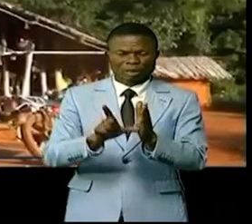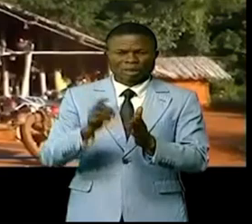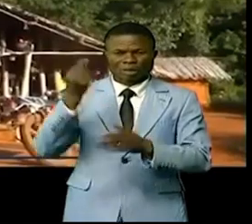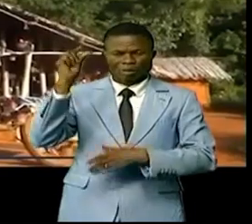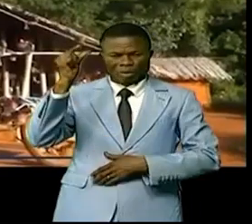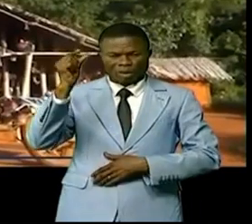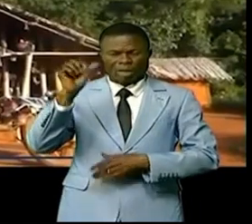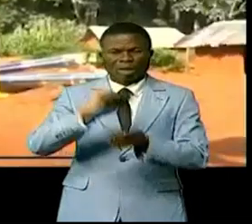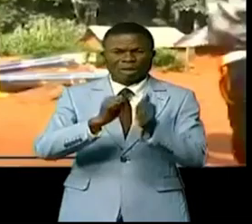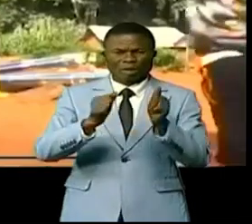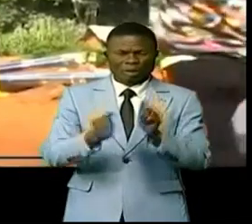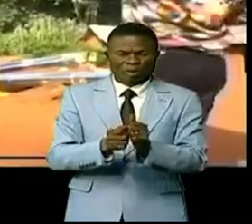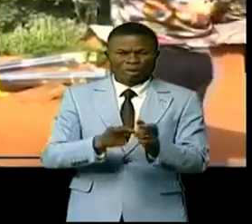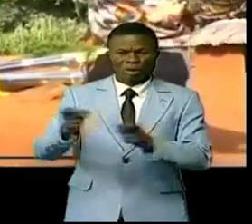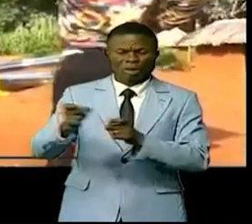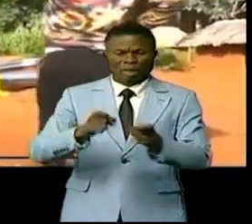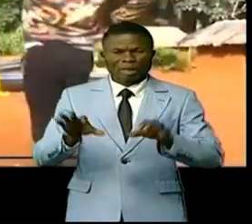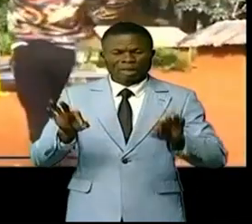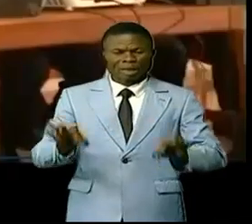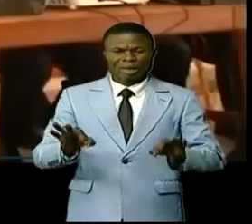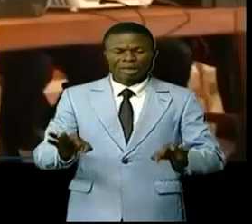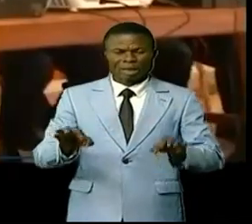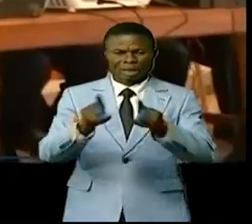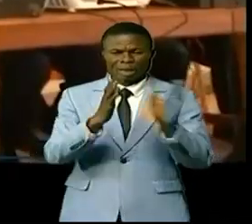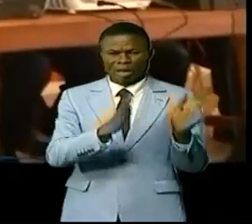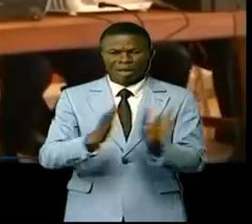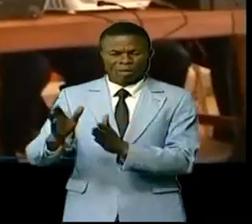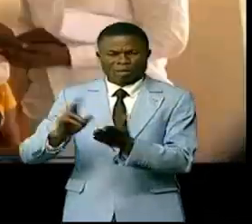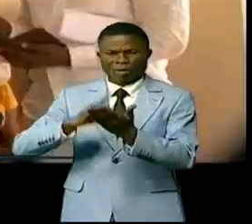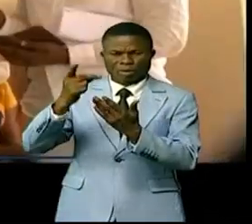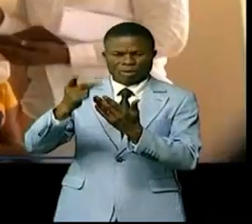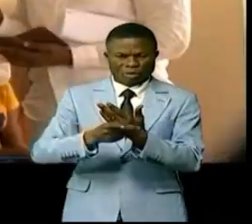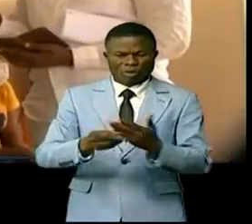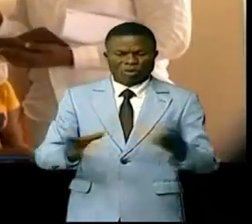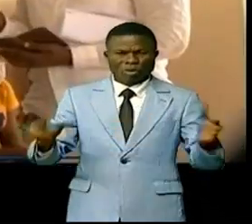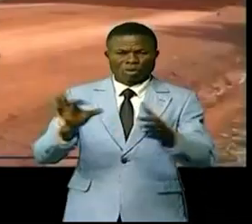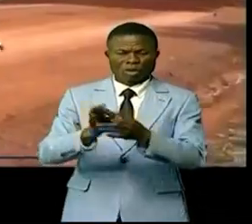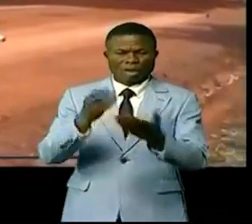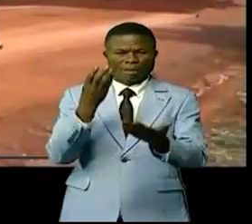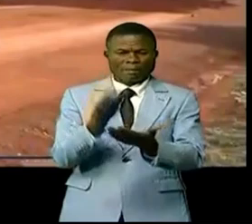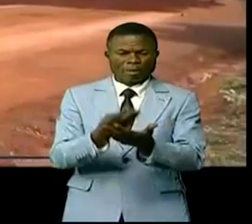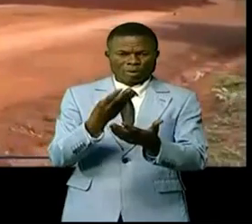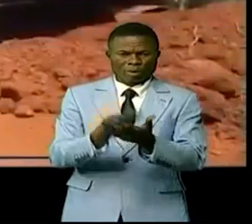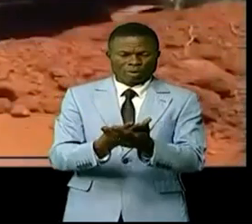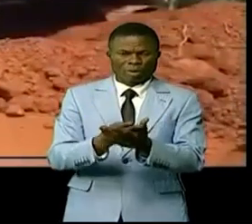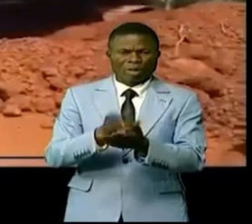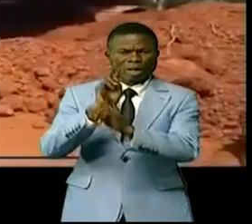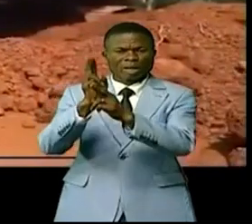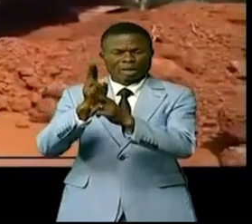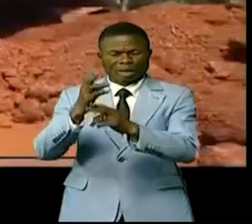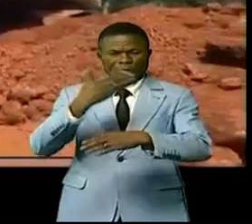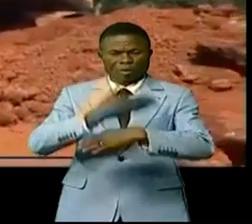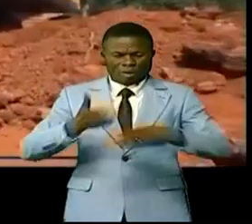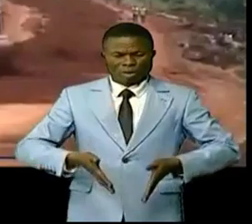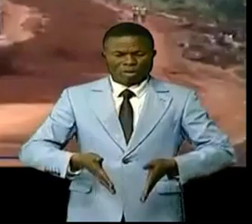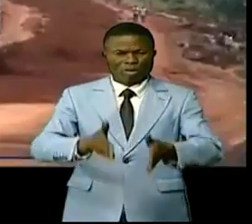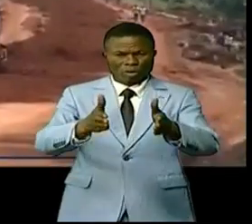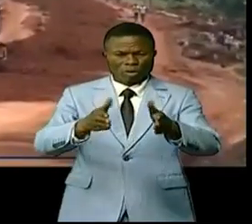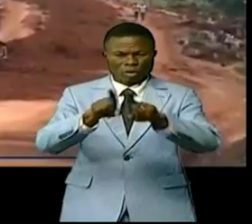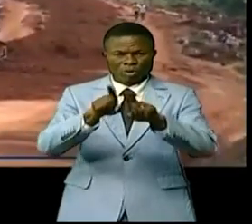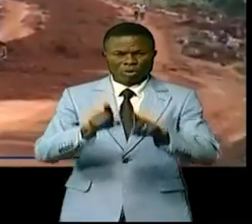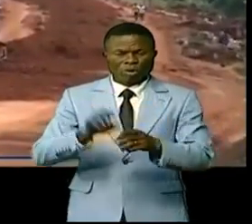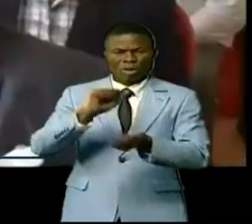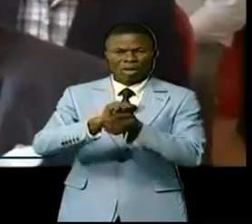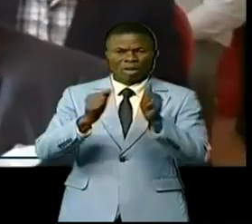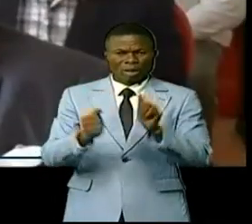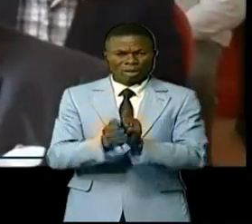la problématique de la gestion des terres, l'élaboration et la consolidation des budgets, l'état des lieux des infrastructures routières et la